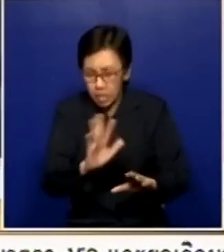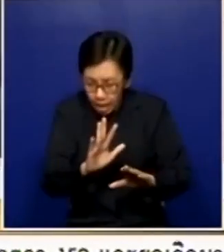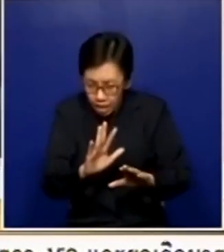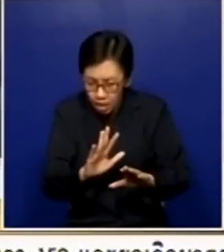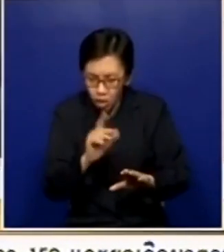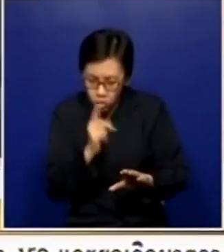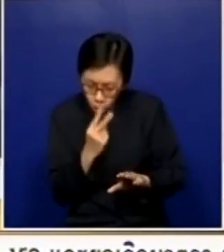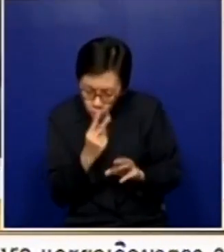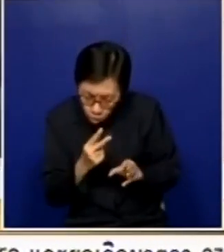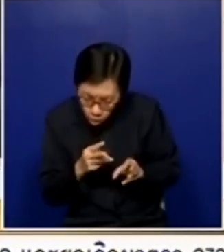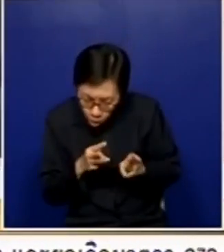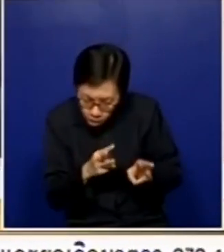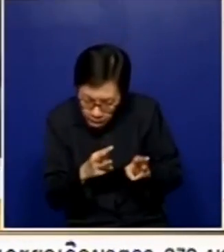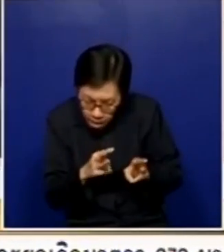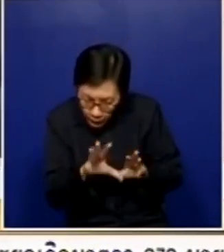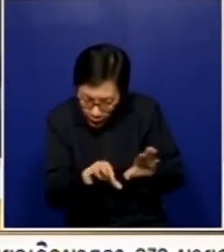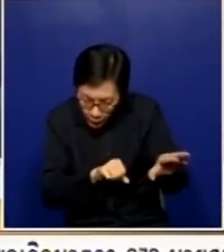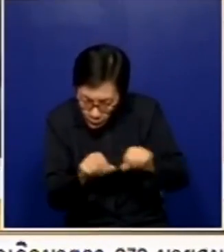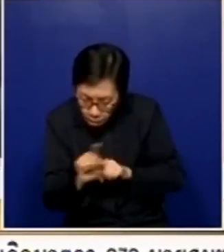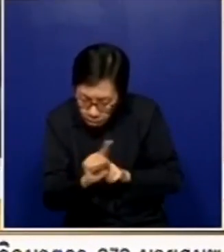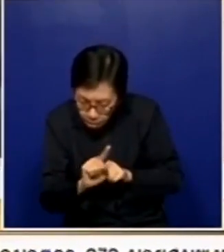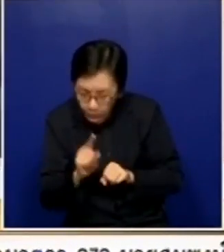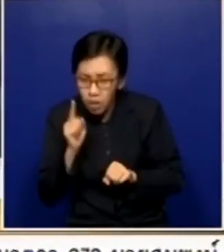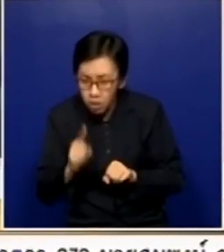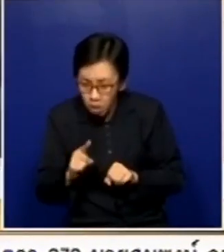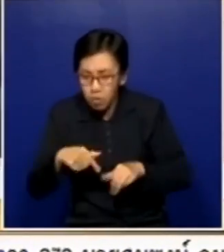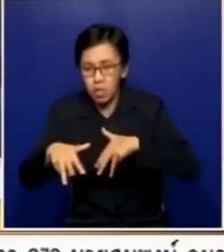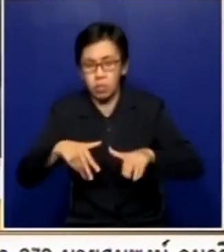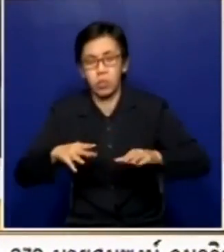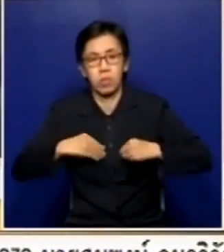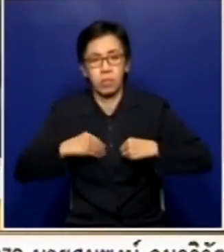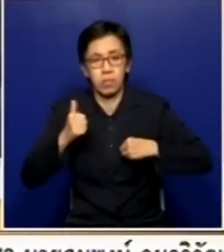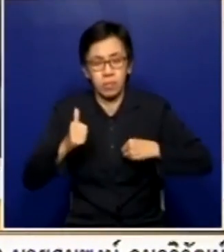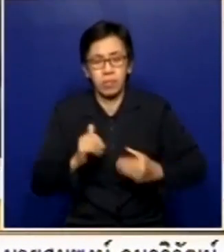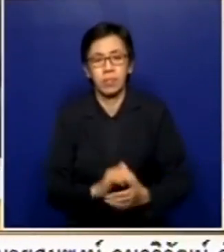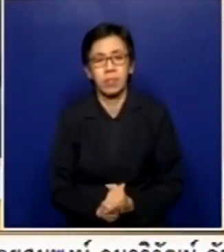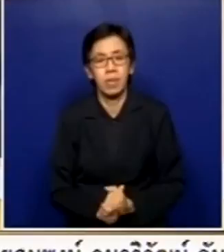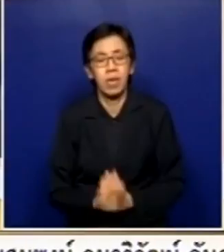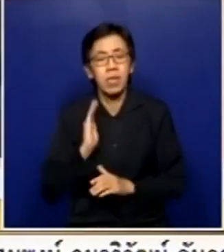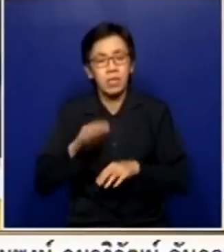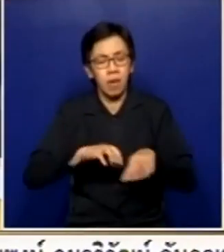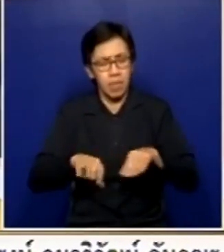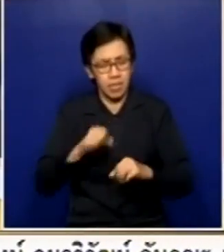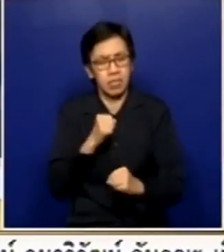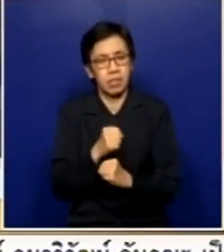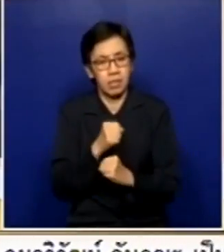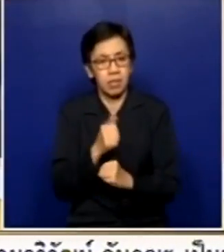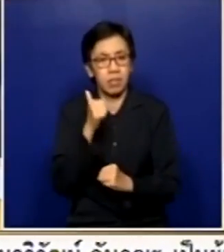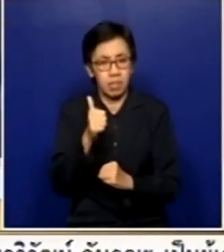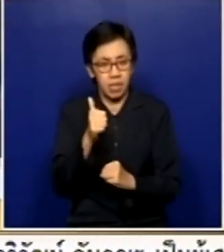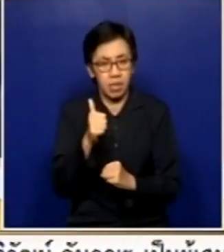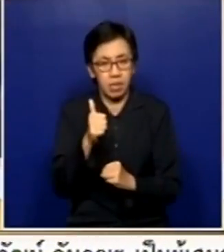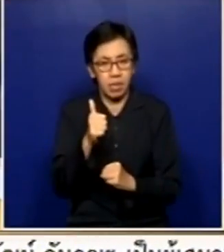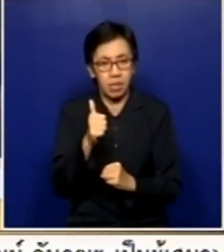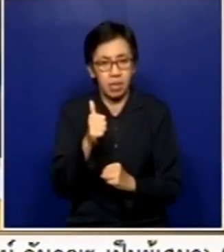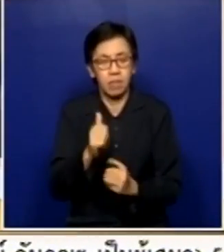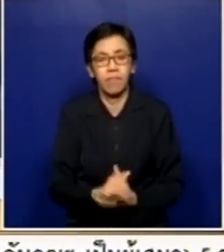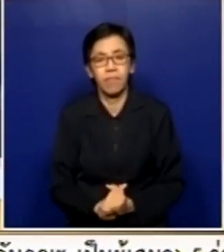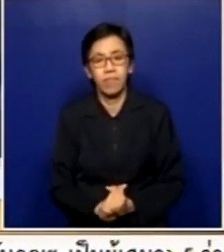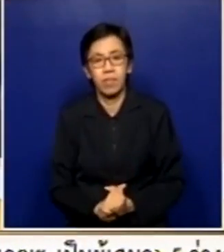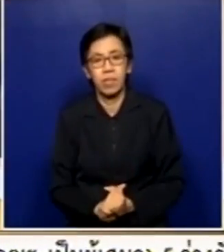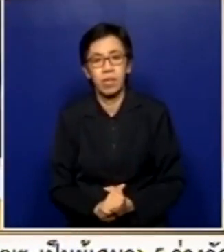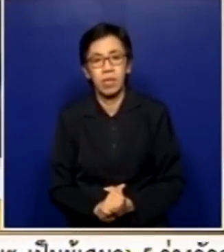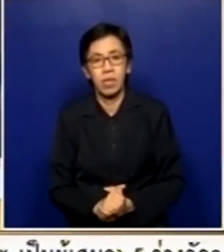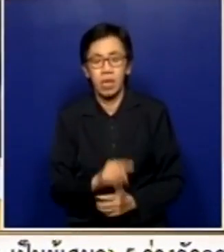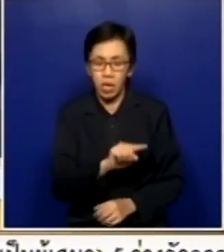แล้วก็เขียวไว้เป็นเรานี่สามารถจัดการให้เกิดขึ้นได้และอะไรจะ